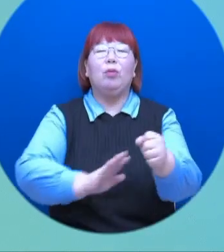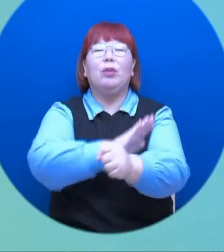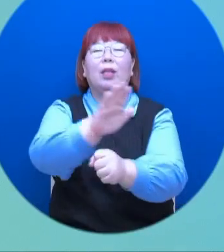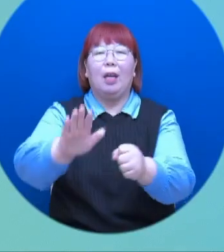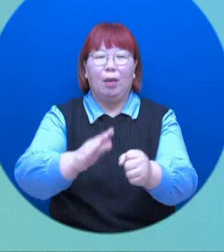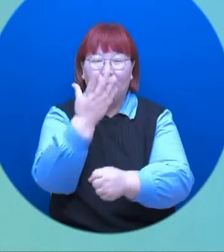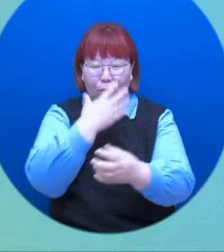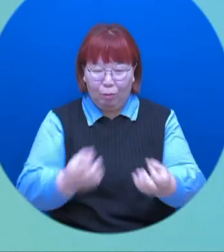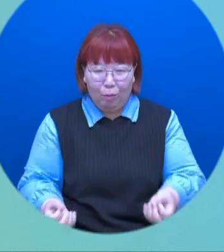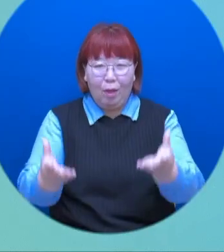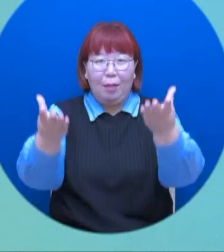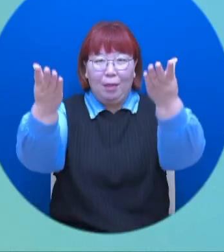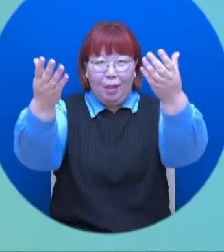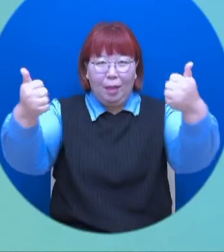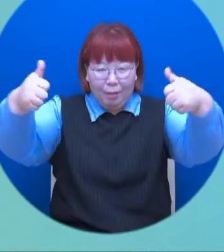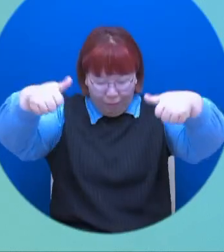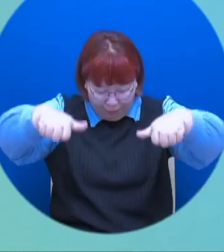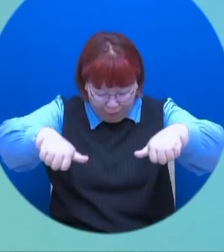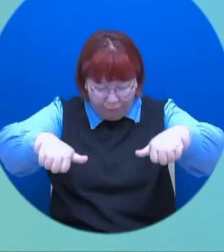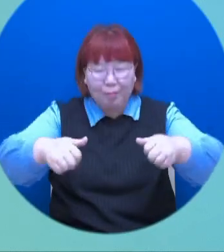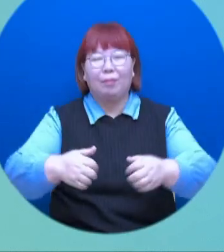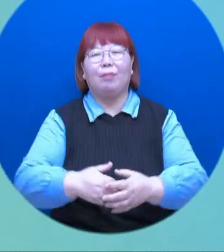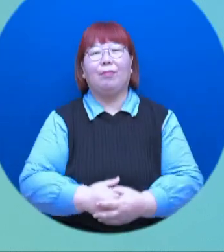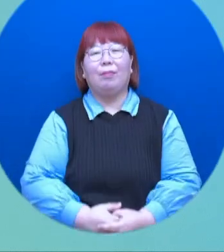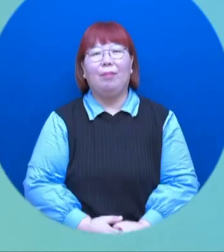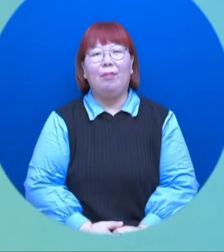사랑하고 축복합니다.